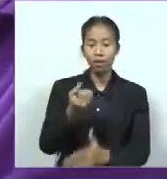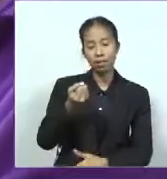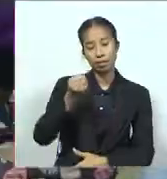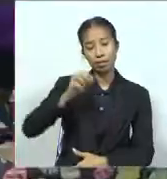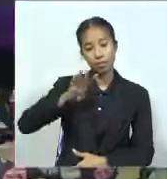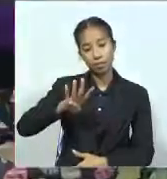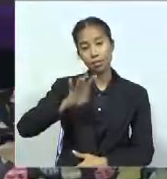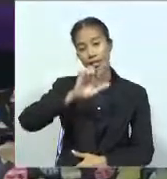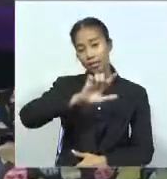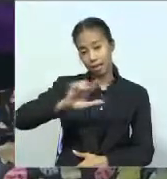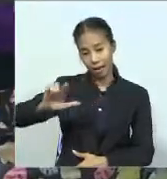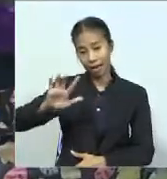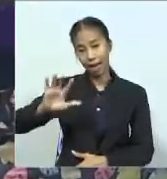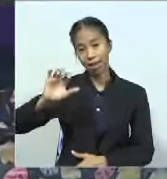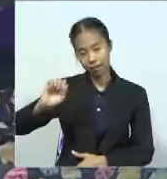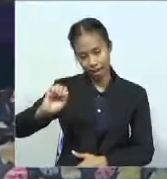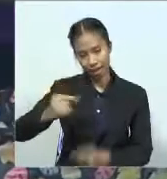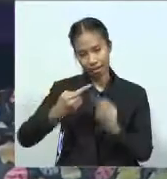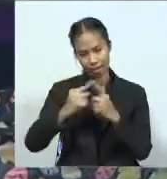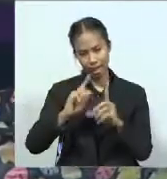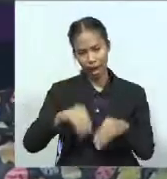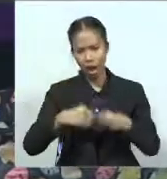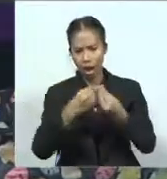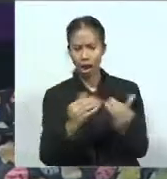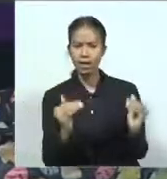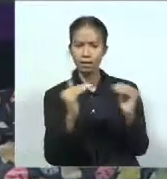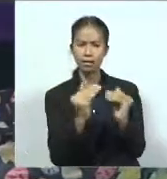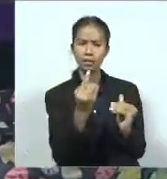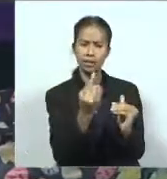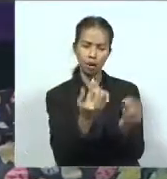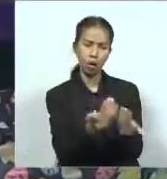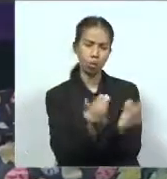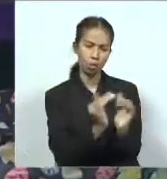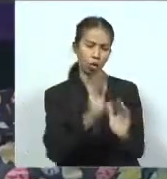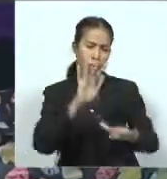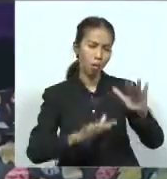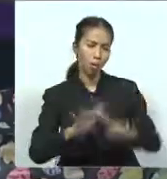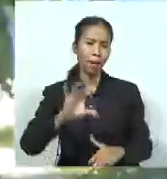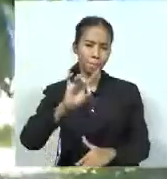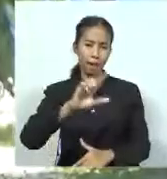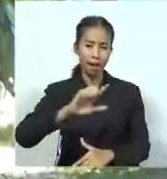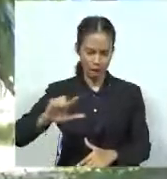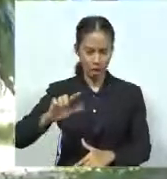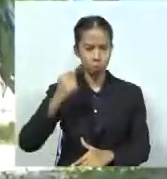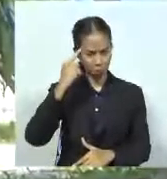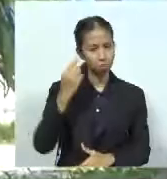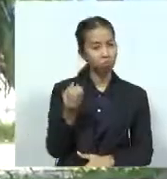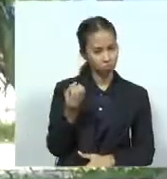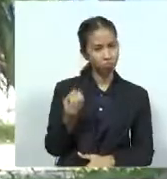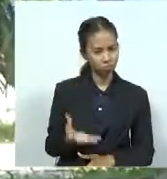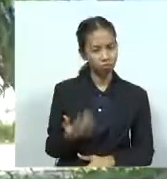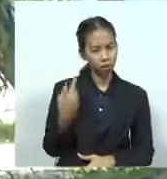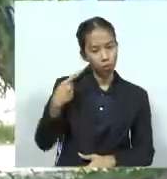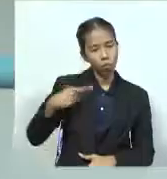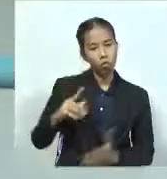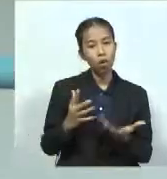แสนคนแต่ทีนี้เนี่ยเขาให้สิทธิ์1ครัวเรือนใช้ได้เพียงแค่1สิทธิ์ก็จะประมาณ8ล้านครัวเรือนเยอะเหมือนกันนะคะคุณศิรวิทย์ หลายคนจะได้ประโ